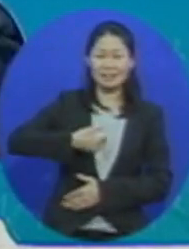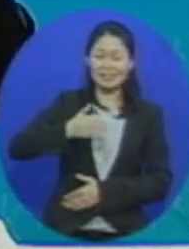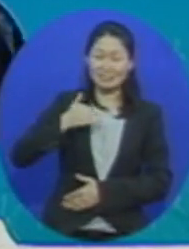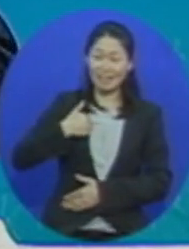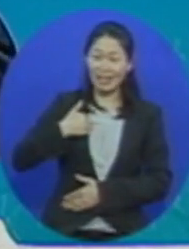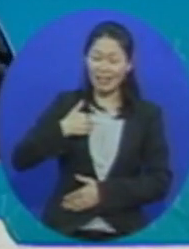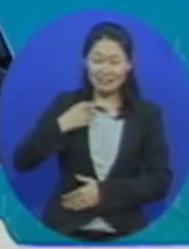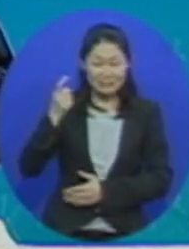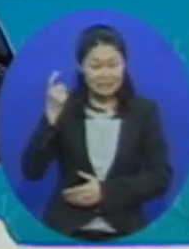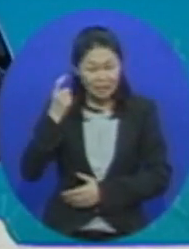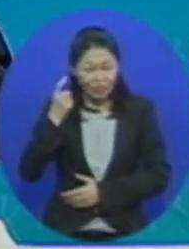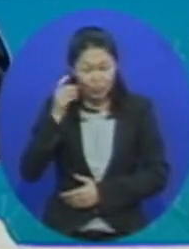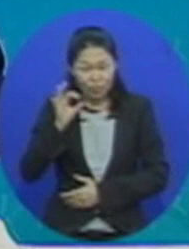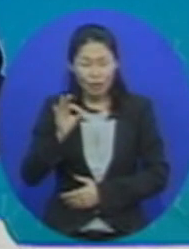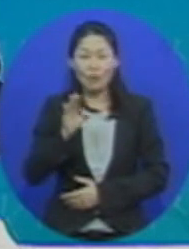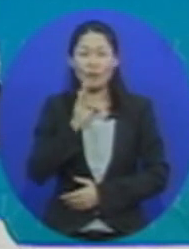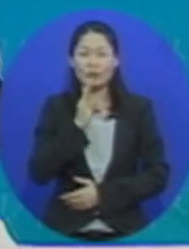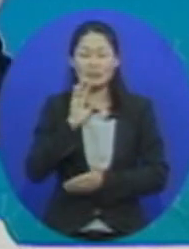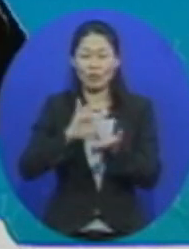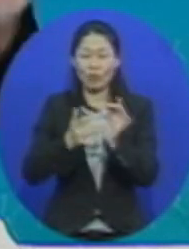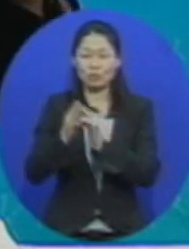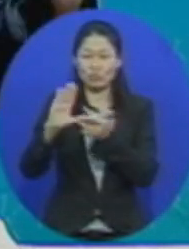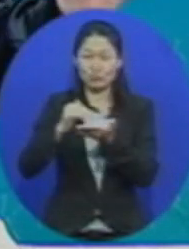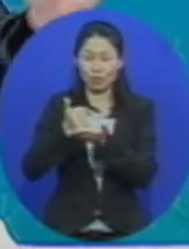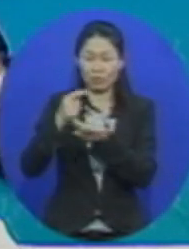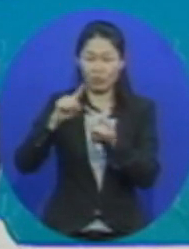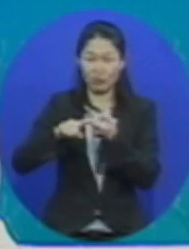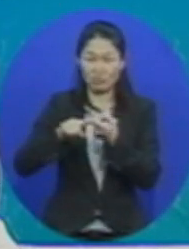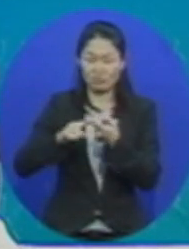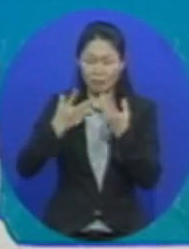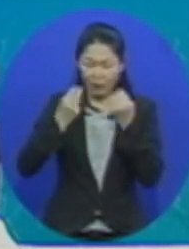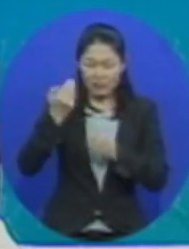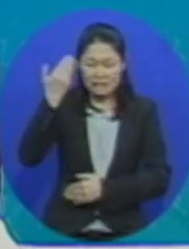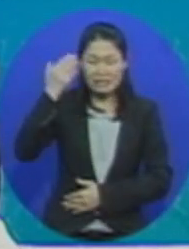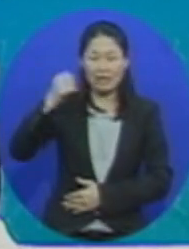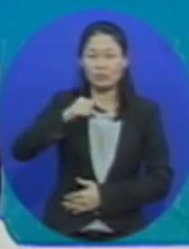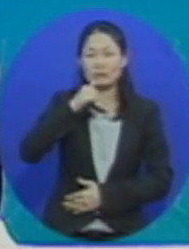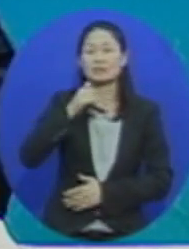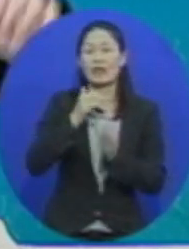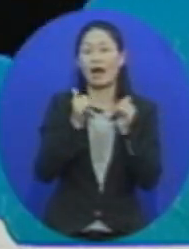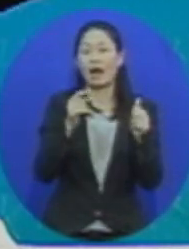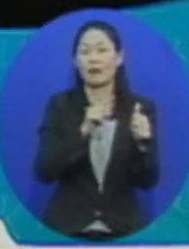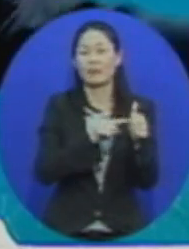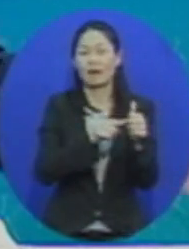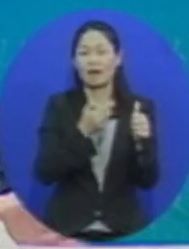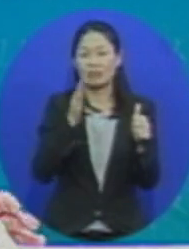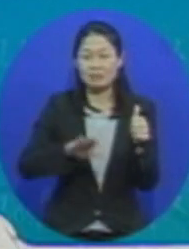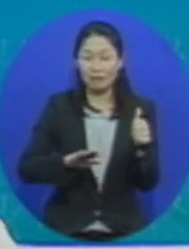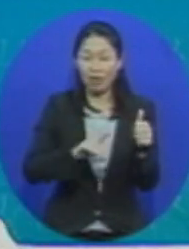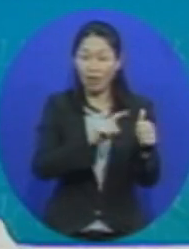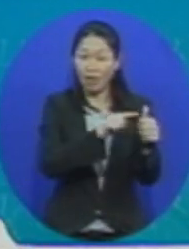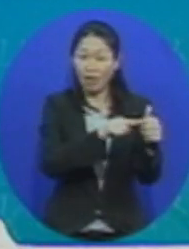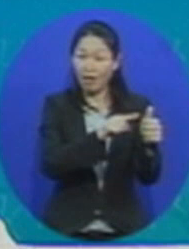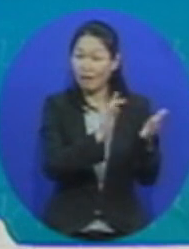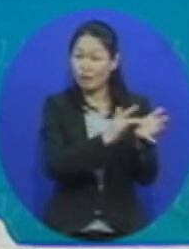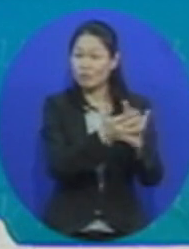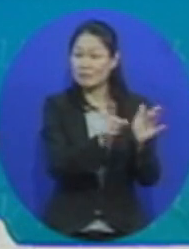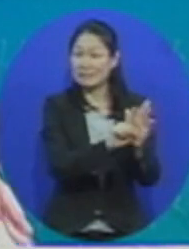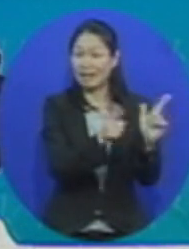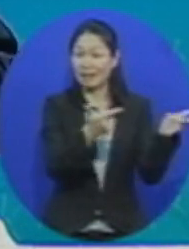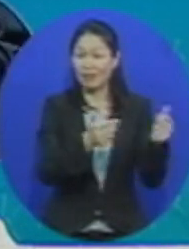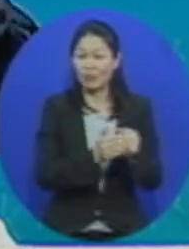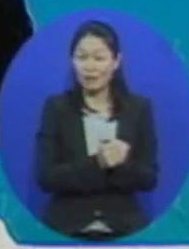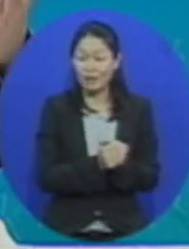제가 대부 들어보니까 예수 그리스도의 대해서 상당한 지식을 가지고 있는 사람이더라 고 그러나 그는 예수를 안 믿어요